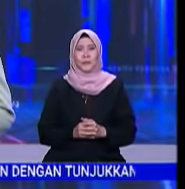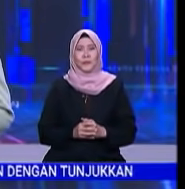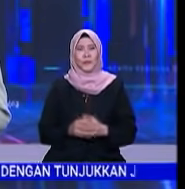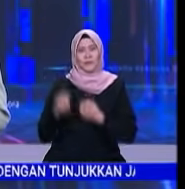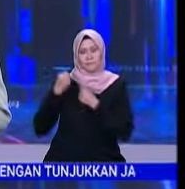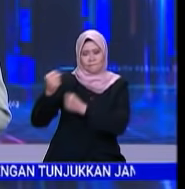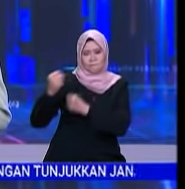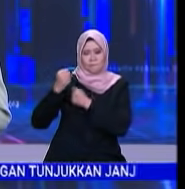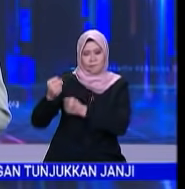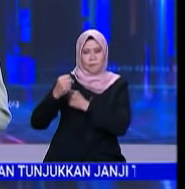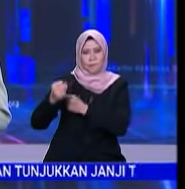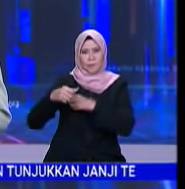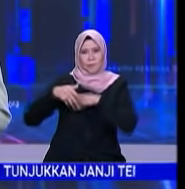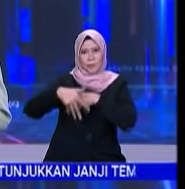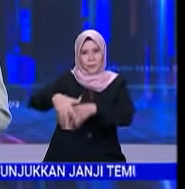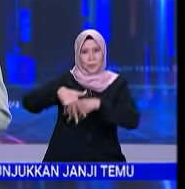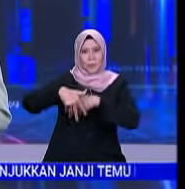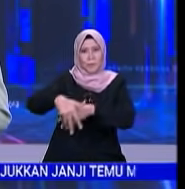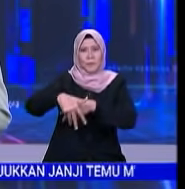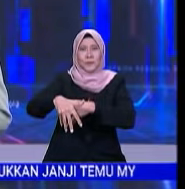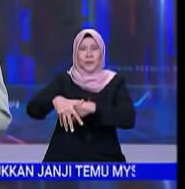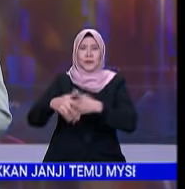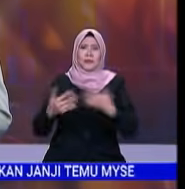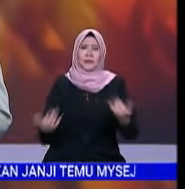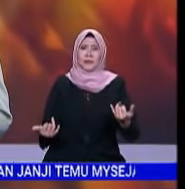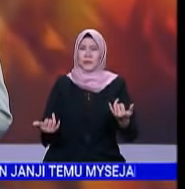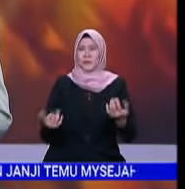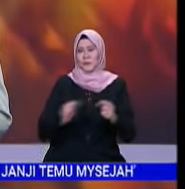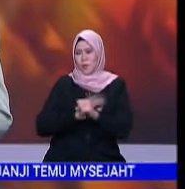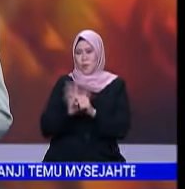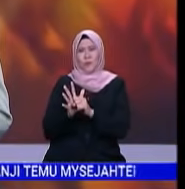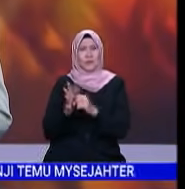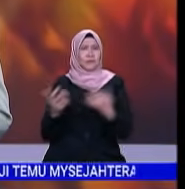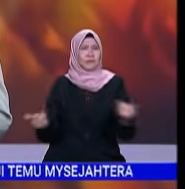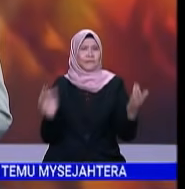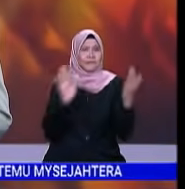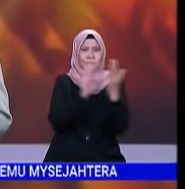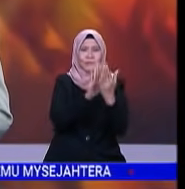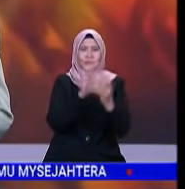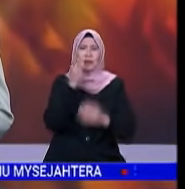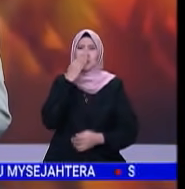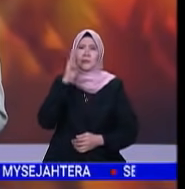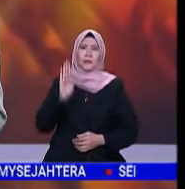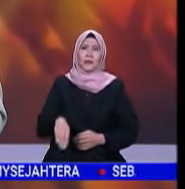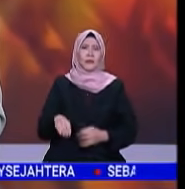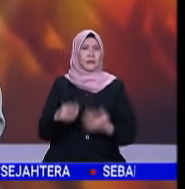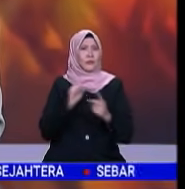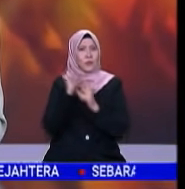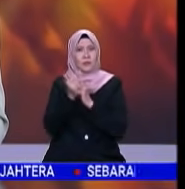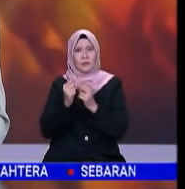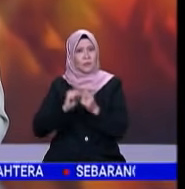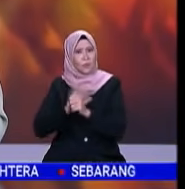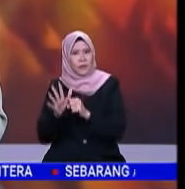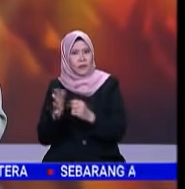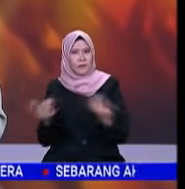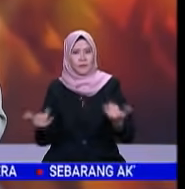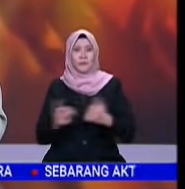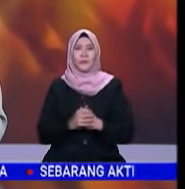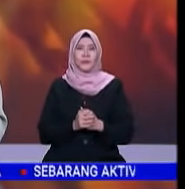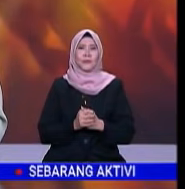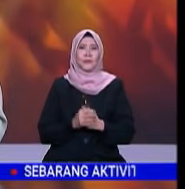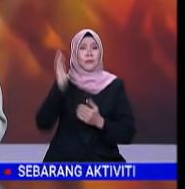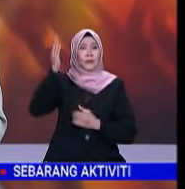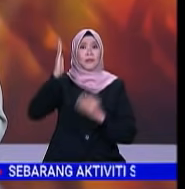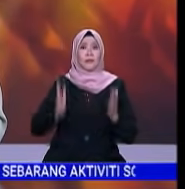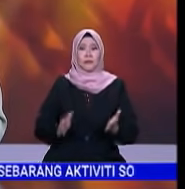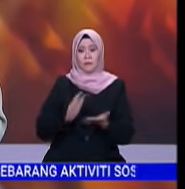Berdemonstrasi ketika negara bergelut dengan penularan pandemik hanya akan memburukkan lagi situasi. Pensyarah Kolej Pengajian Undang-Undang,